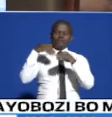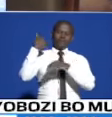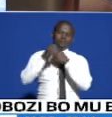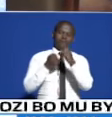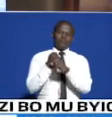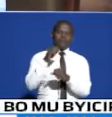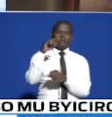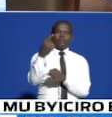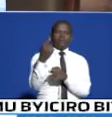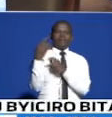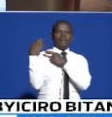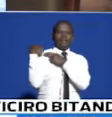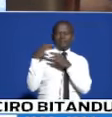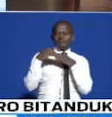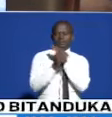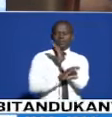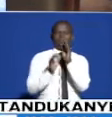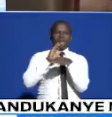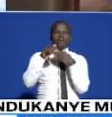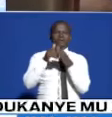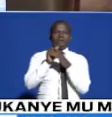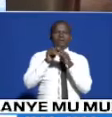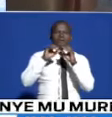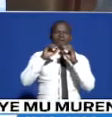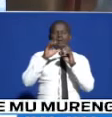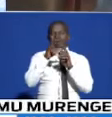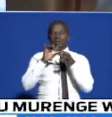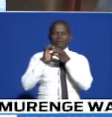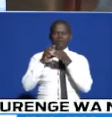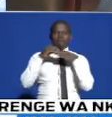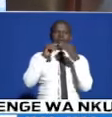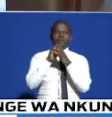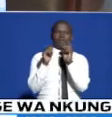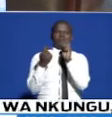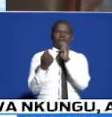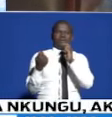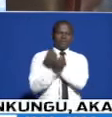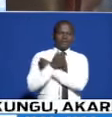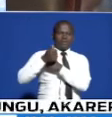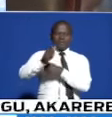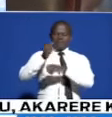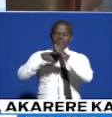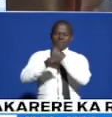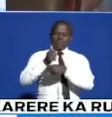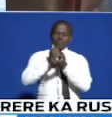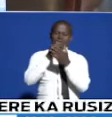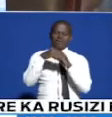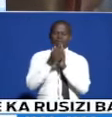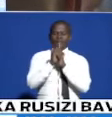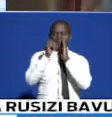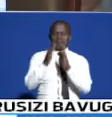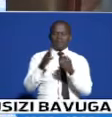gusa ashinzwe n'abakuru b'igihugu na za guverinoma b'umuryango wa Afurika yunze ubumwe kuyobora amavugururwa yawo, igikorwa yafashijwemo n'impuguke